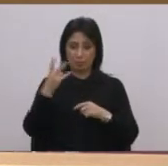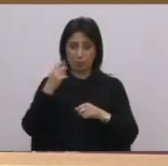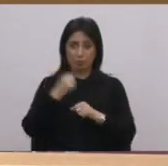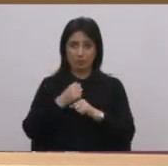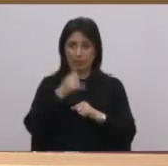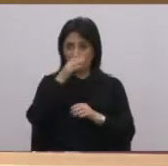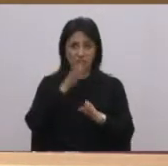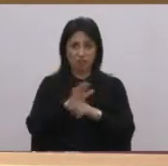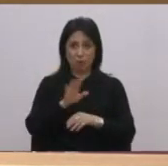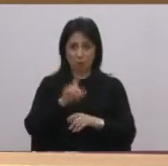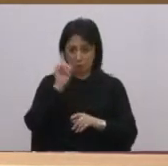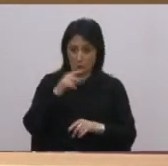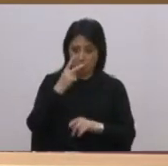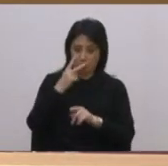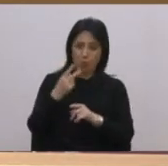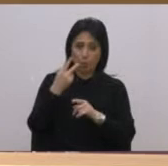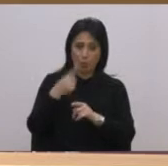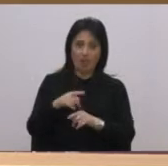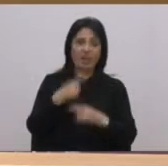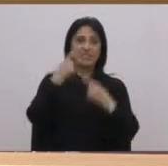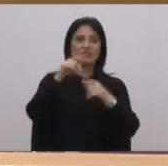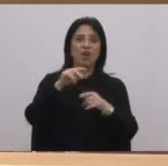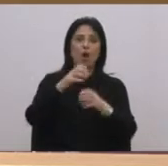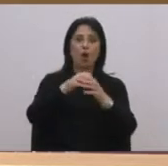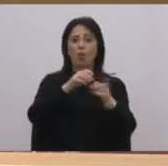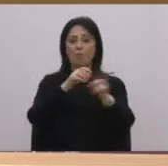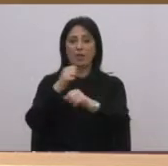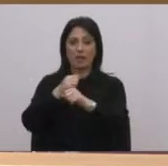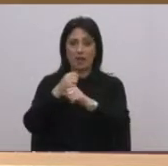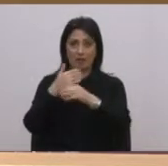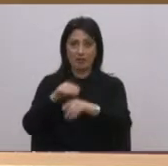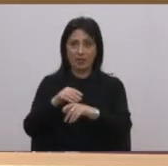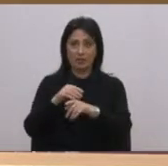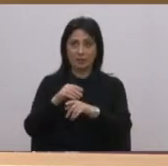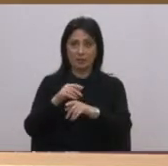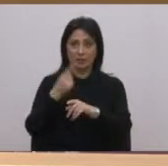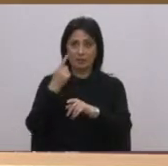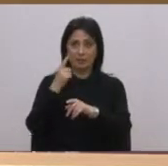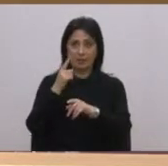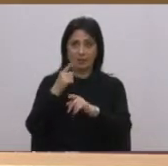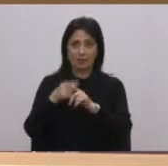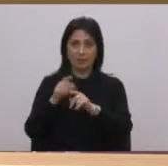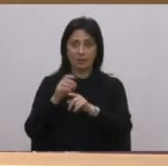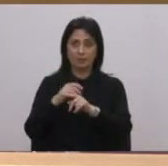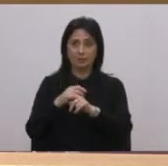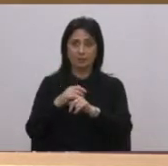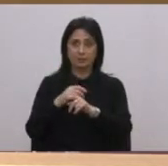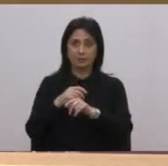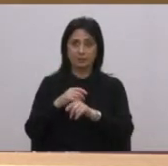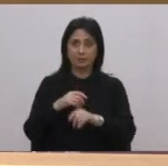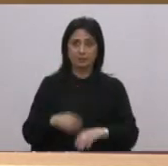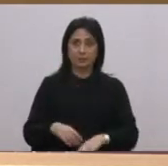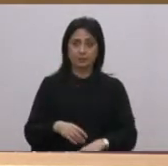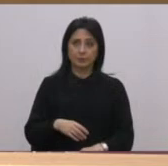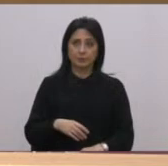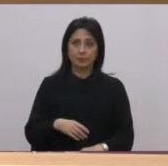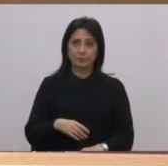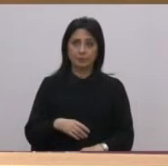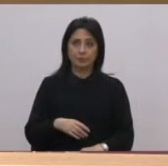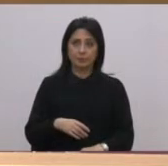ვერ შესრულდა და შემდეგ სხვა კომპანიამ დაასრულა ესა და შესაბამისად შეიძლება ნახევარწამ დამიმატო.